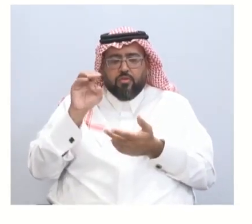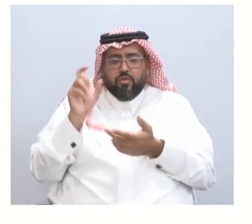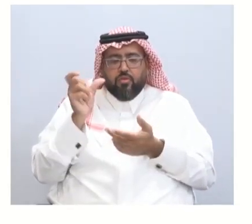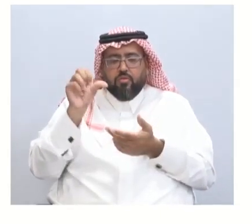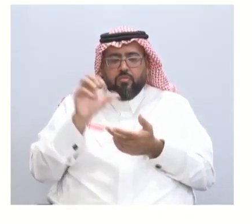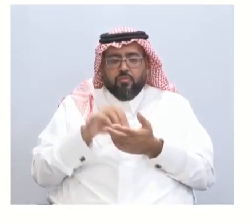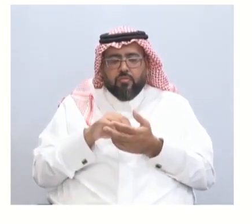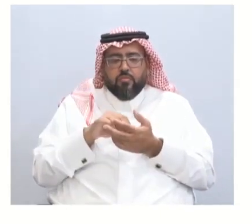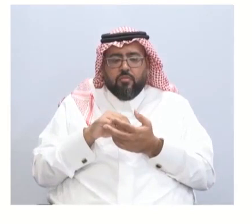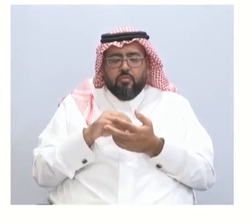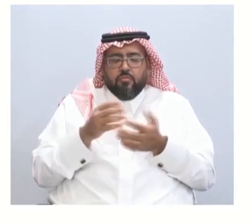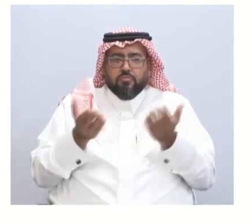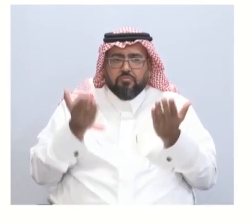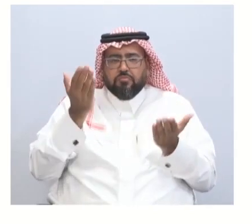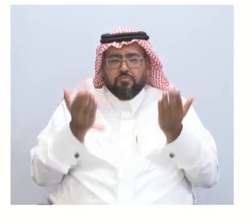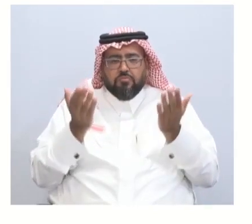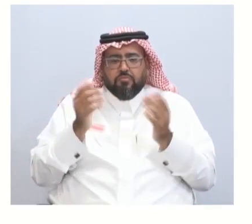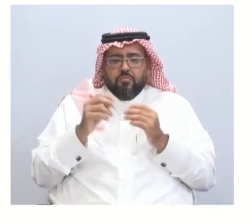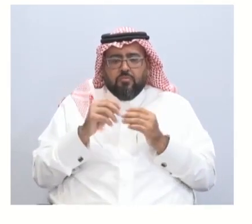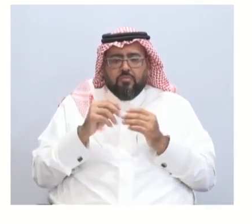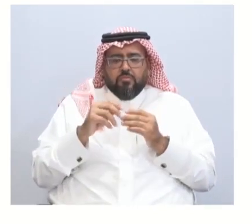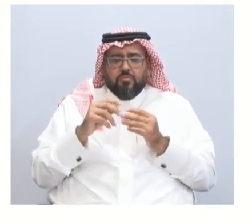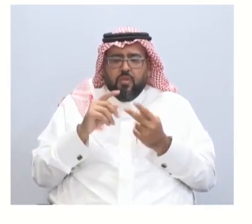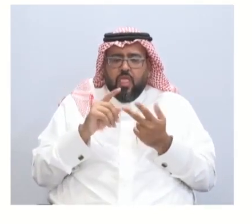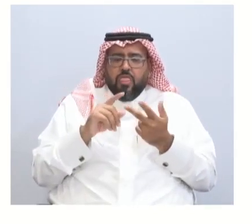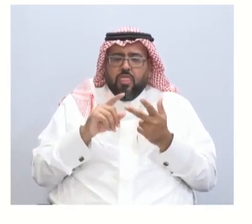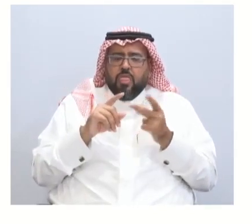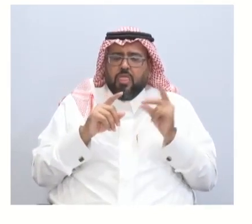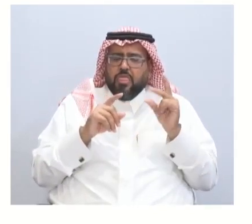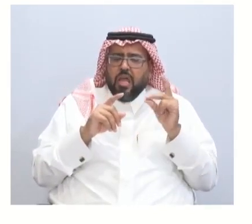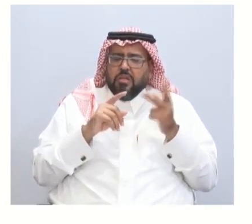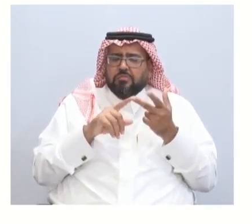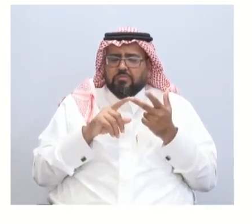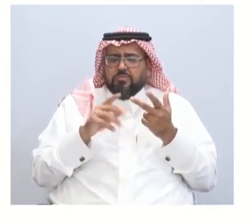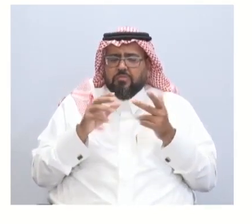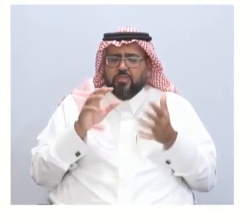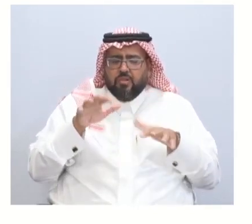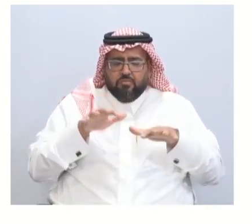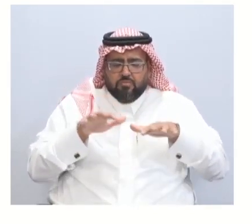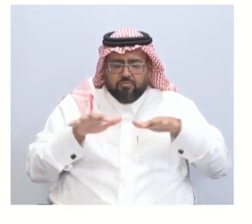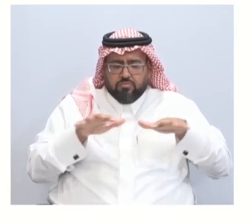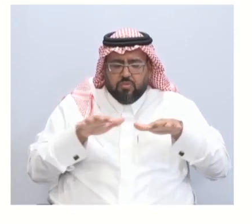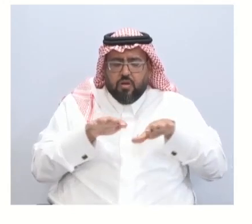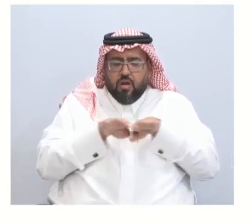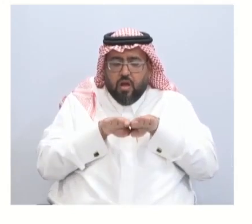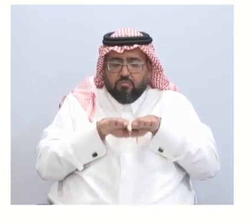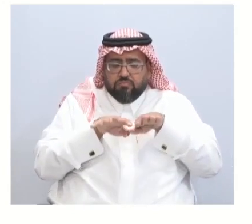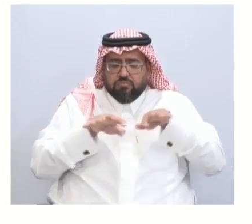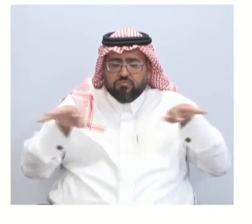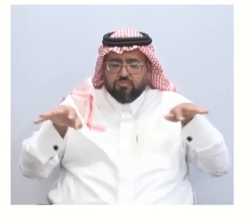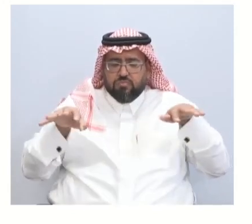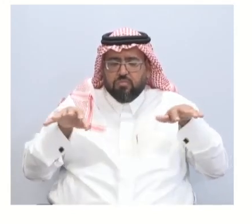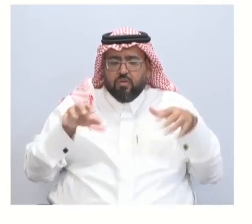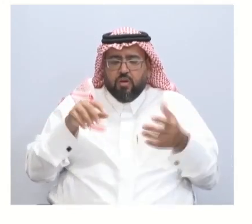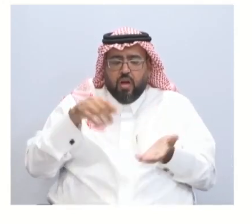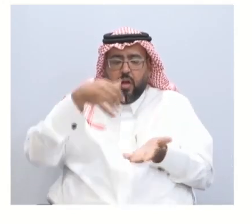مواقعها وقد رجح فاجنر الاحتمال الثاني وهو ان القارات هي التي جرفت بعيدا لا ان محور